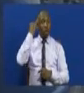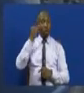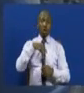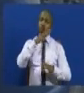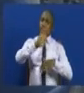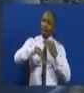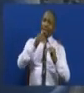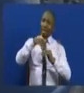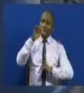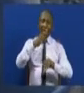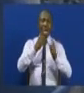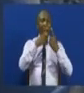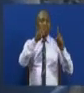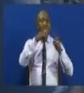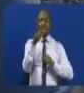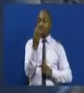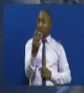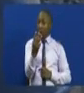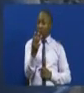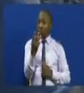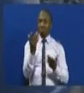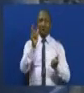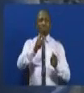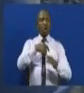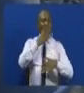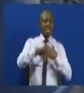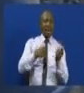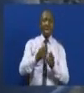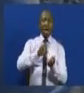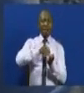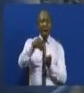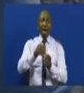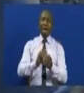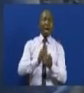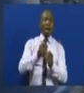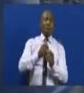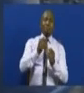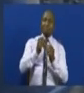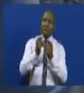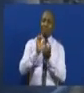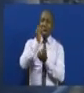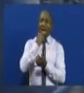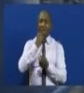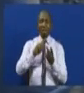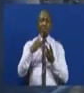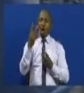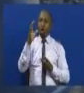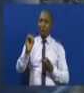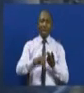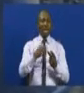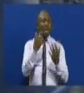mitatu. Utakuta mtu anaweka maganda ya mapera, maganda ya maembe, majani ya mwarobaini, majani